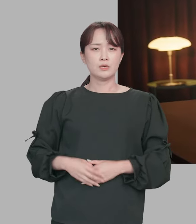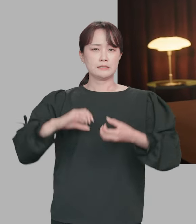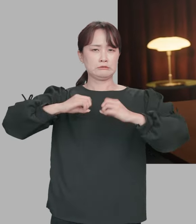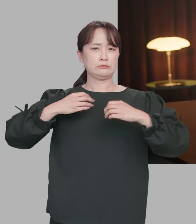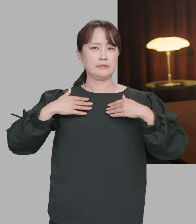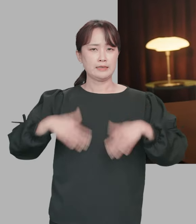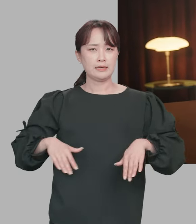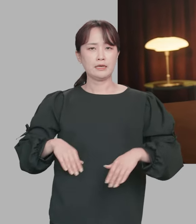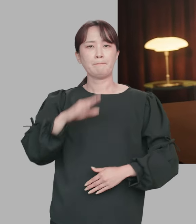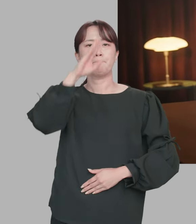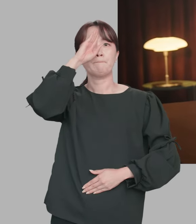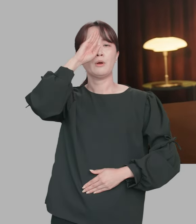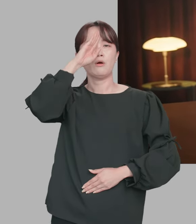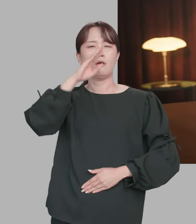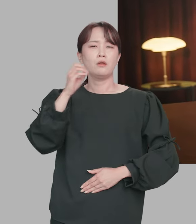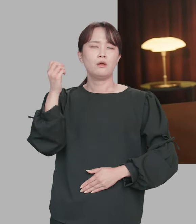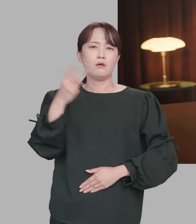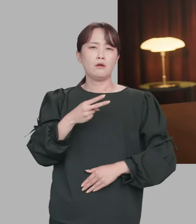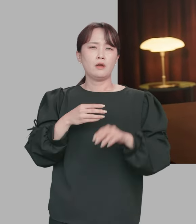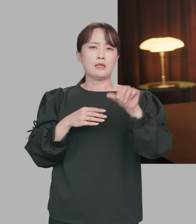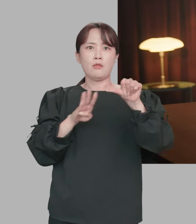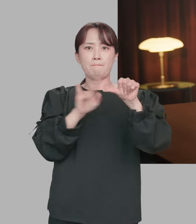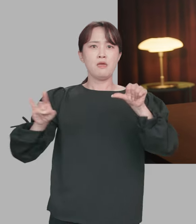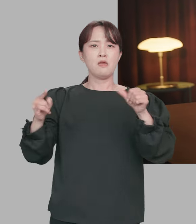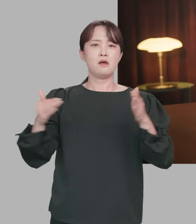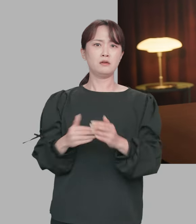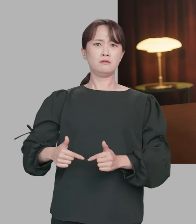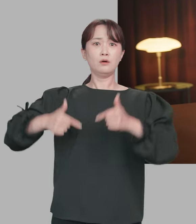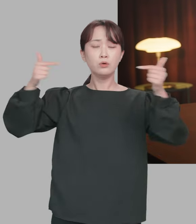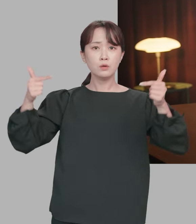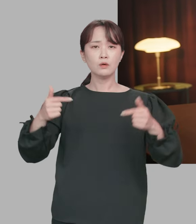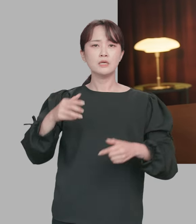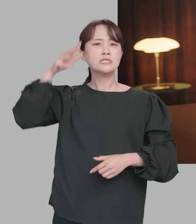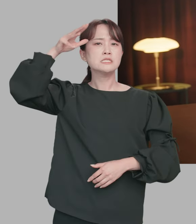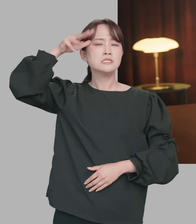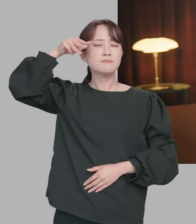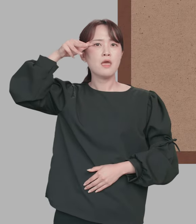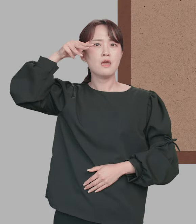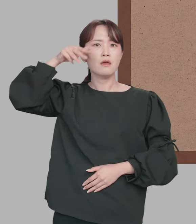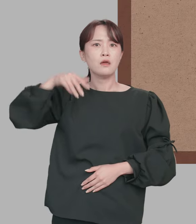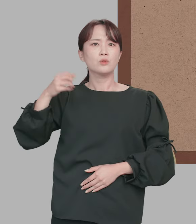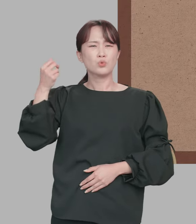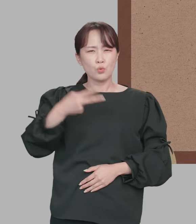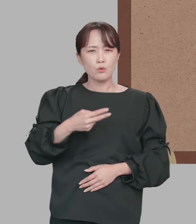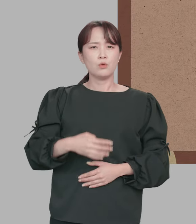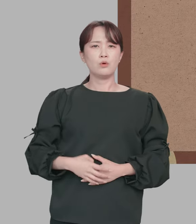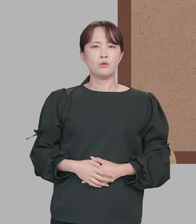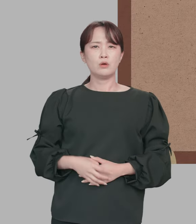근감소증으로 심혈관 질환 발생 위험이 3배에서 5배까지 증가하며 치매 위험도 높아지고